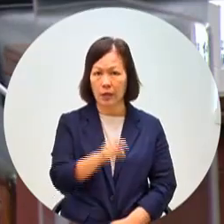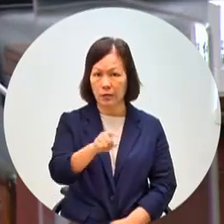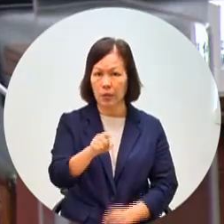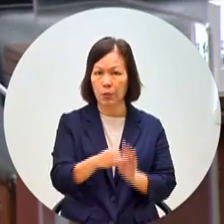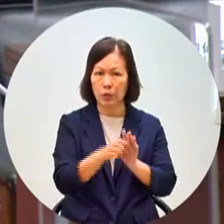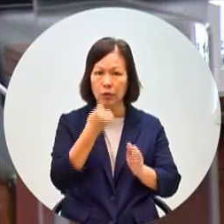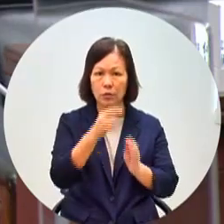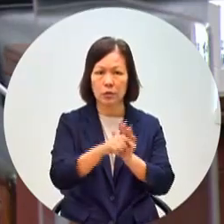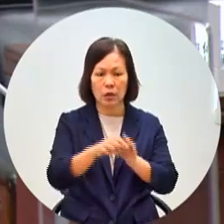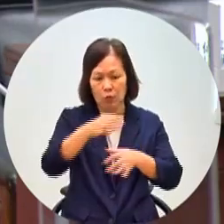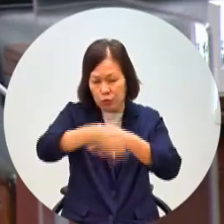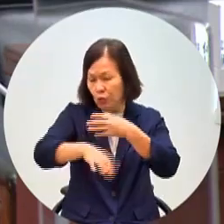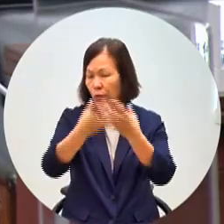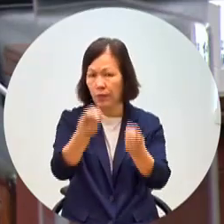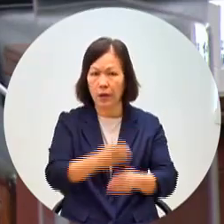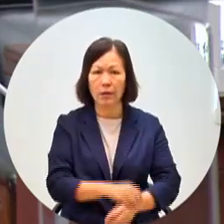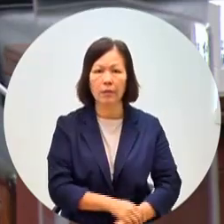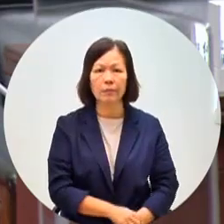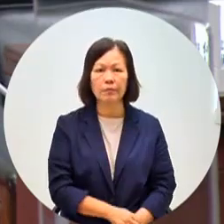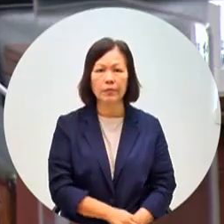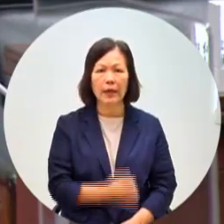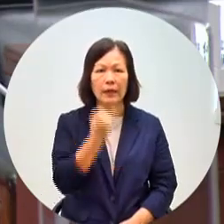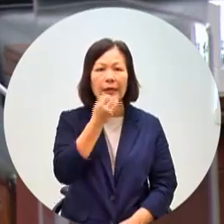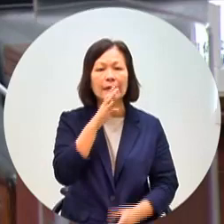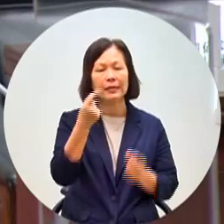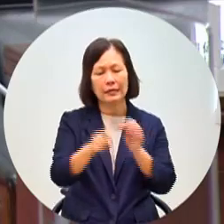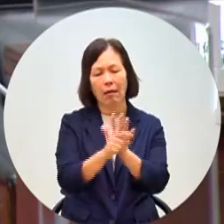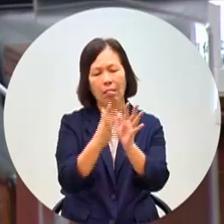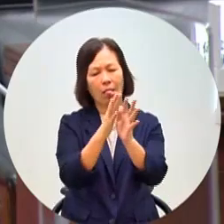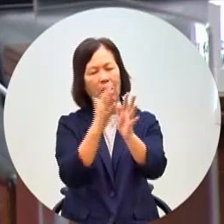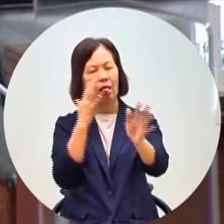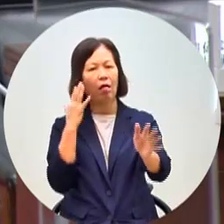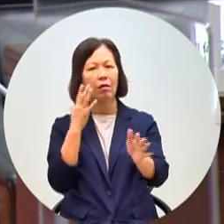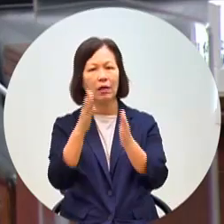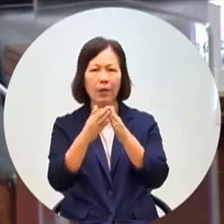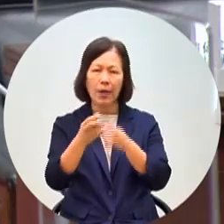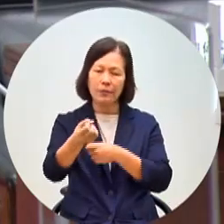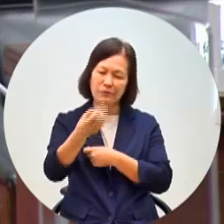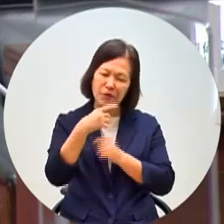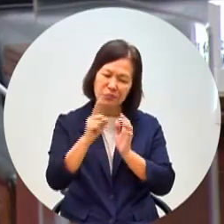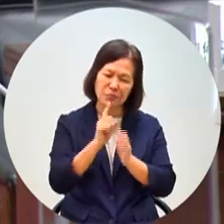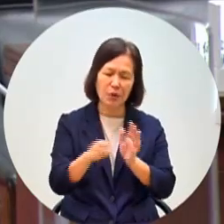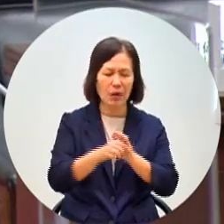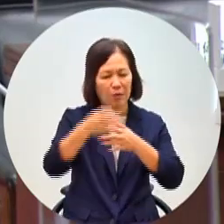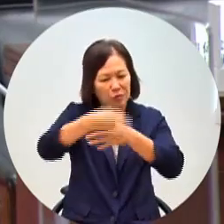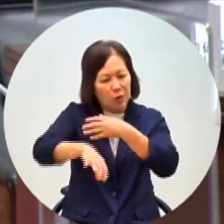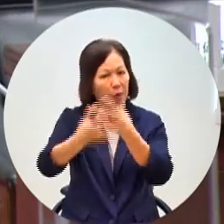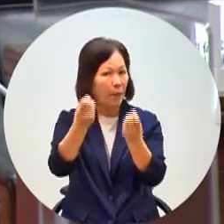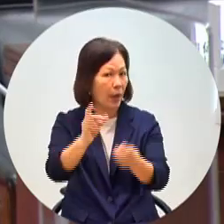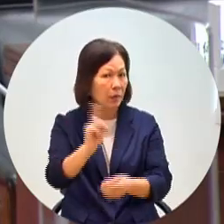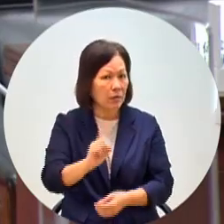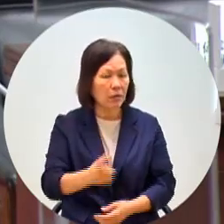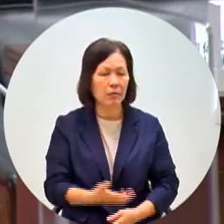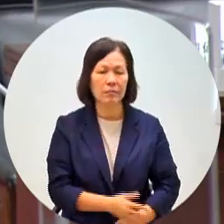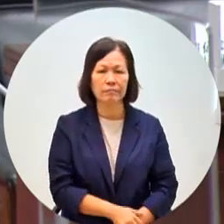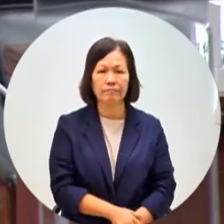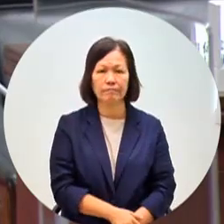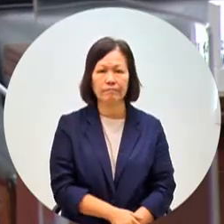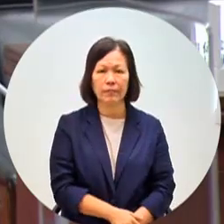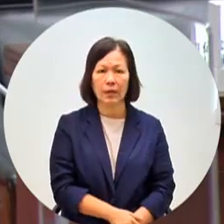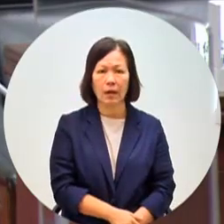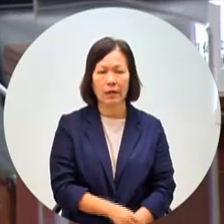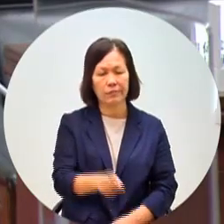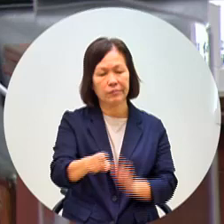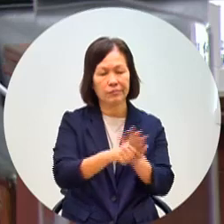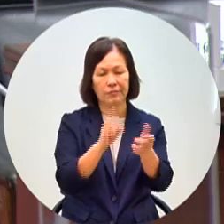筛不缺乏。现在还是要排队，你怎么可以讲得出快筛不缺乏这种东西呢？睁眼说